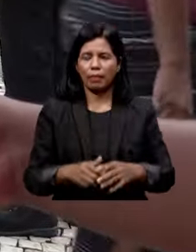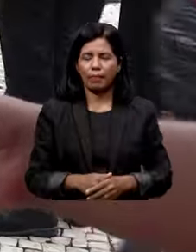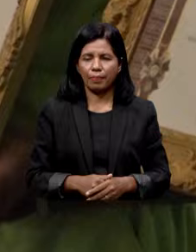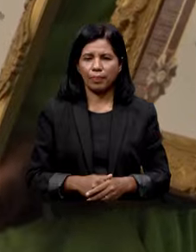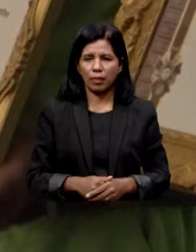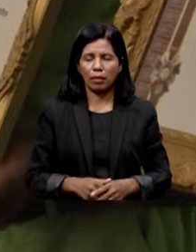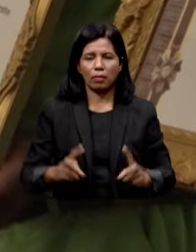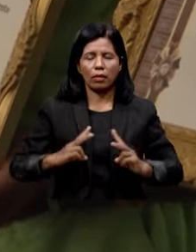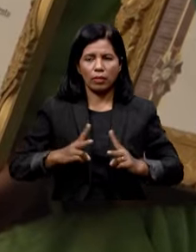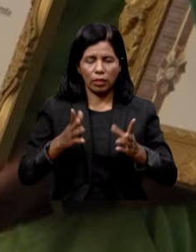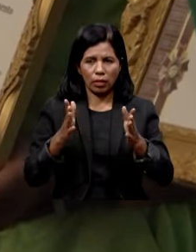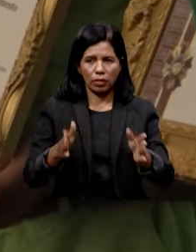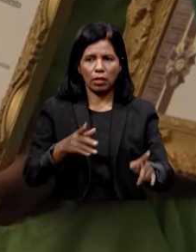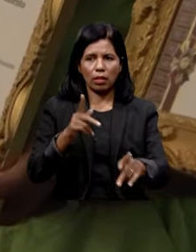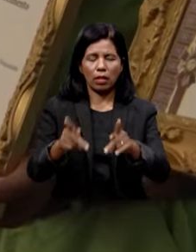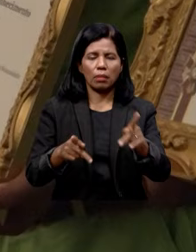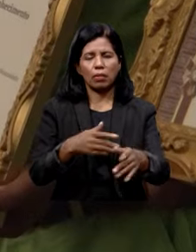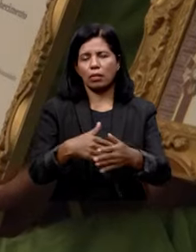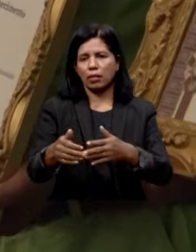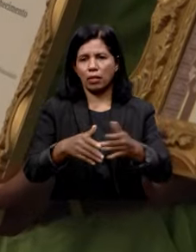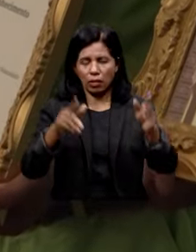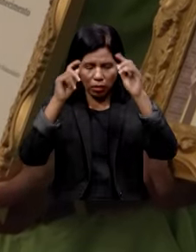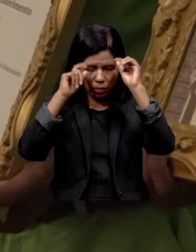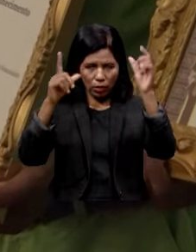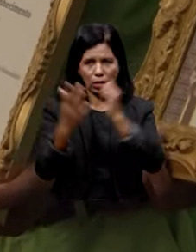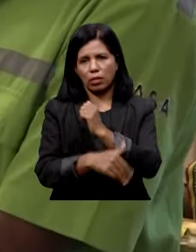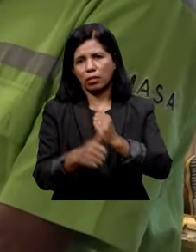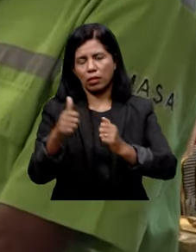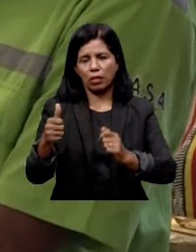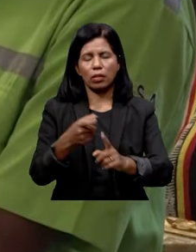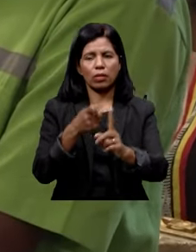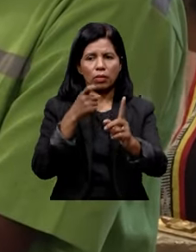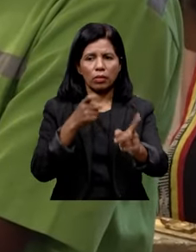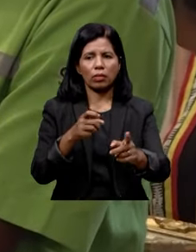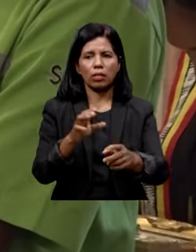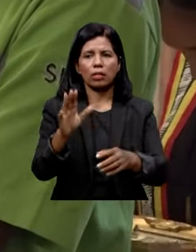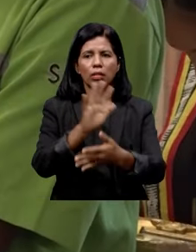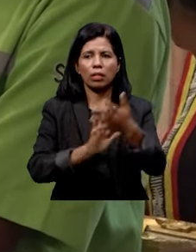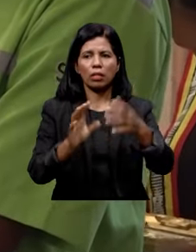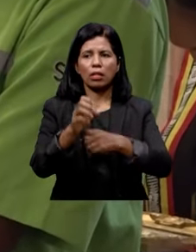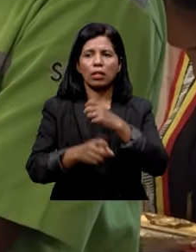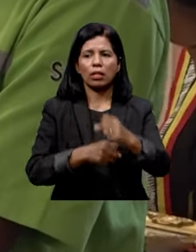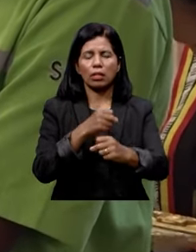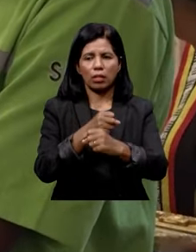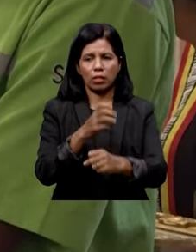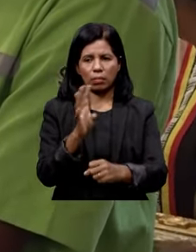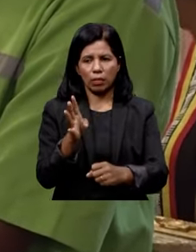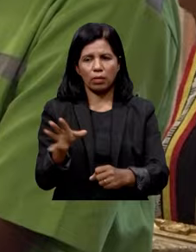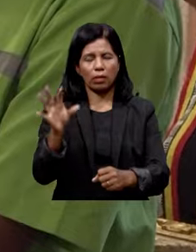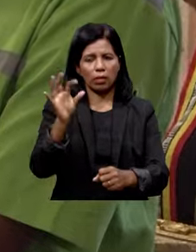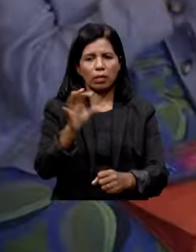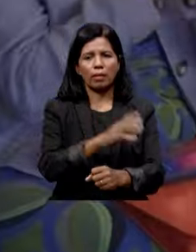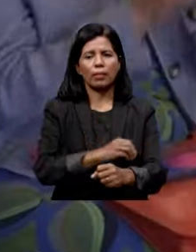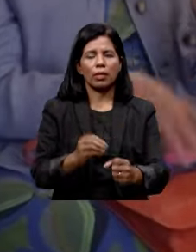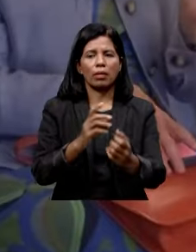Condecoração para veteranos no cidadão bem Timor-Leste no estrangeiro, né? Parte da Rússia comemoração tinham a nula recensia, proclamação